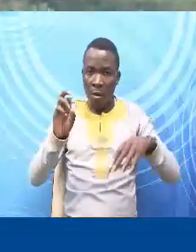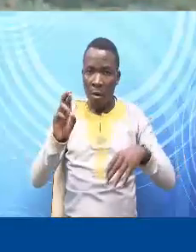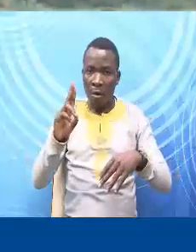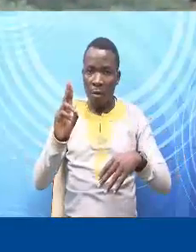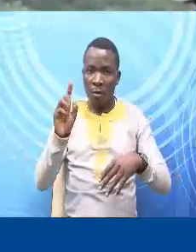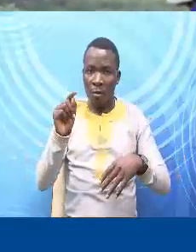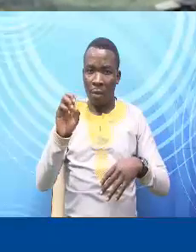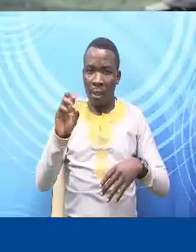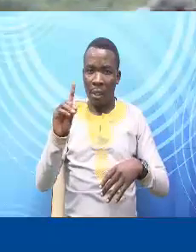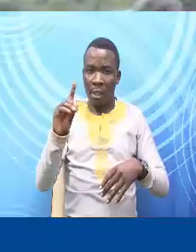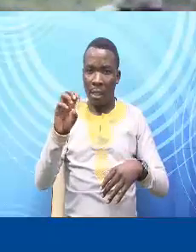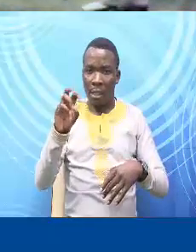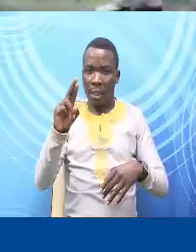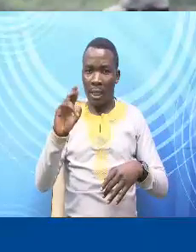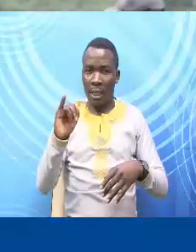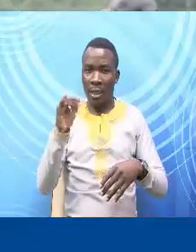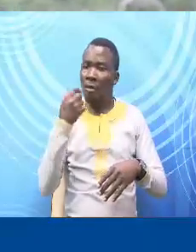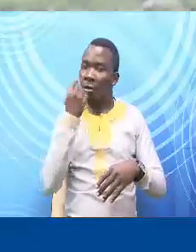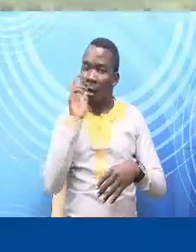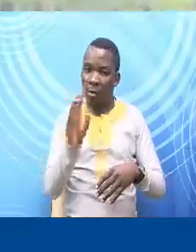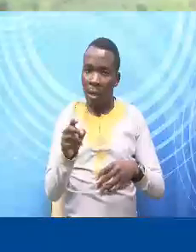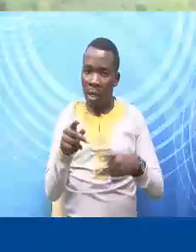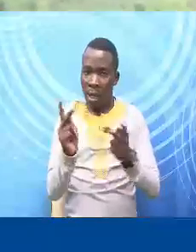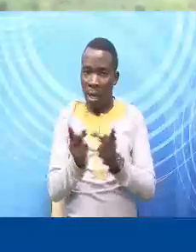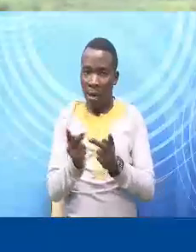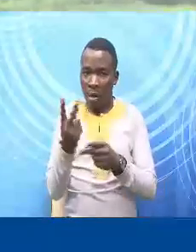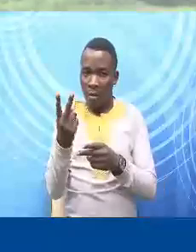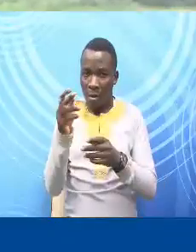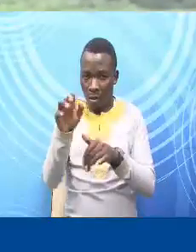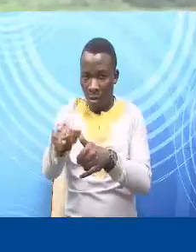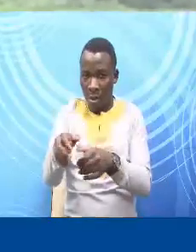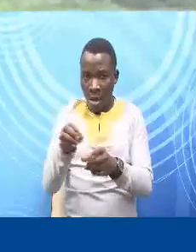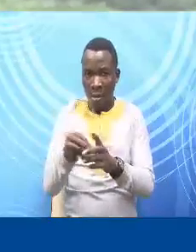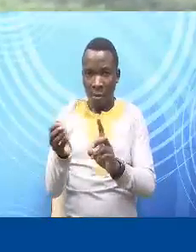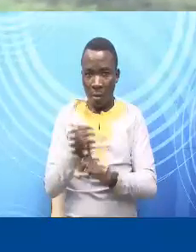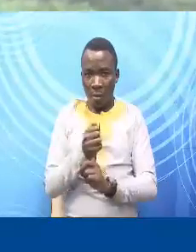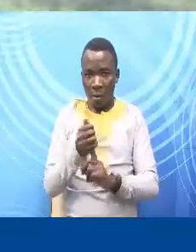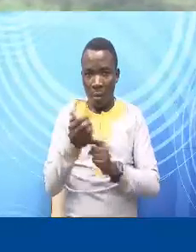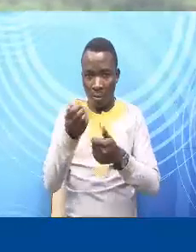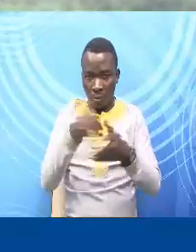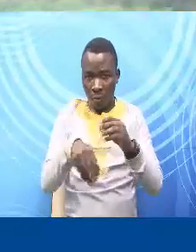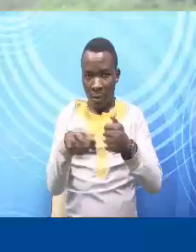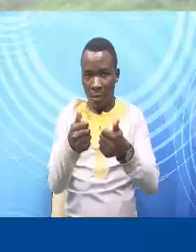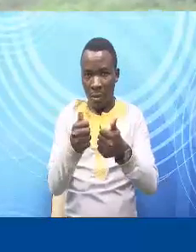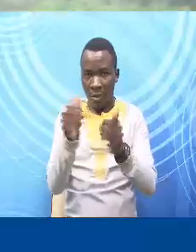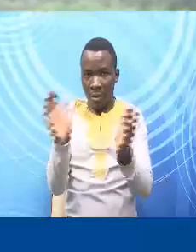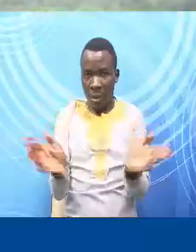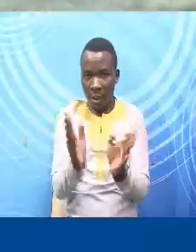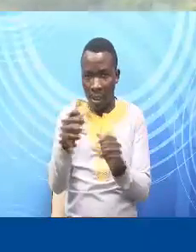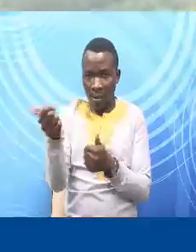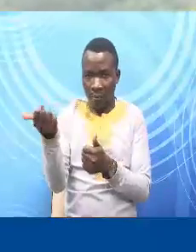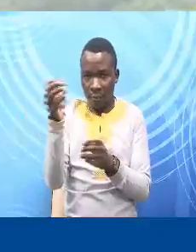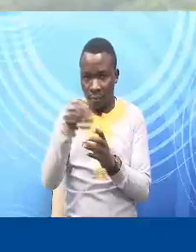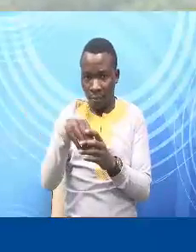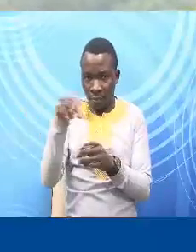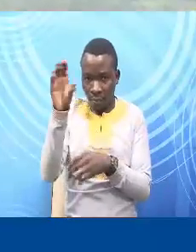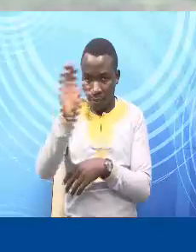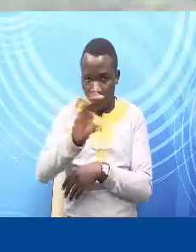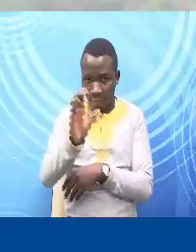ebyiri ukazihingamo ugasarura rwose ukabona ni byiza. Abahinzi bagenzi banjye icyo nabashishikariza bwa mbere na mbere ni ukujya muri